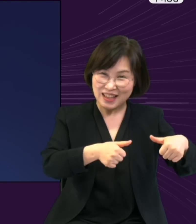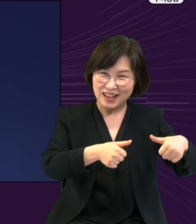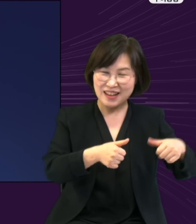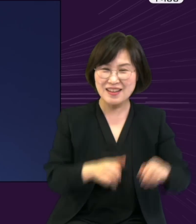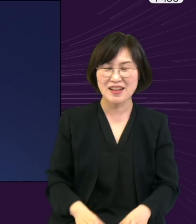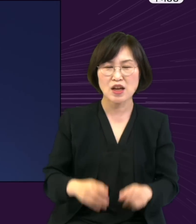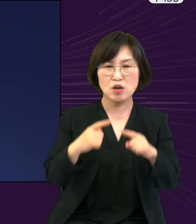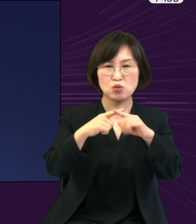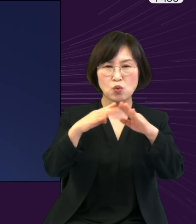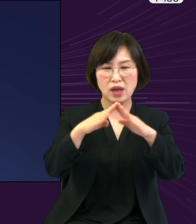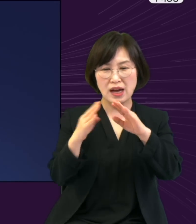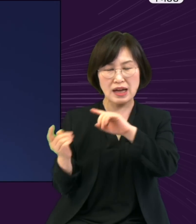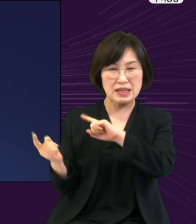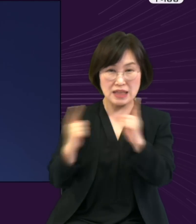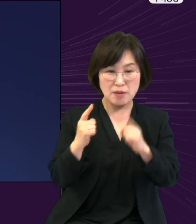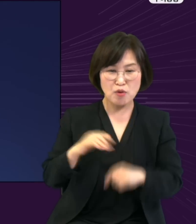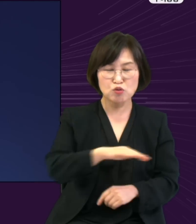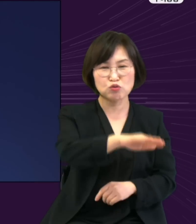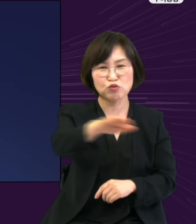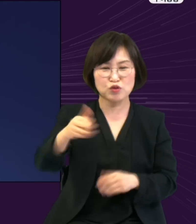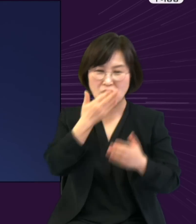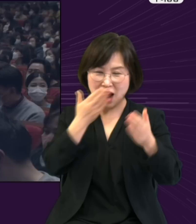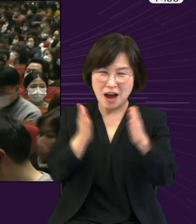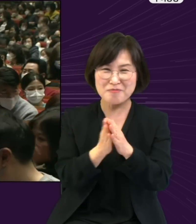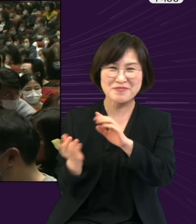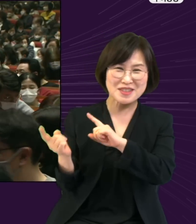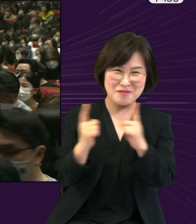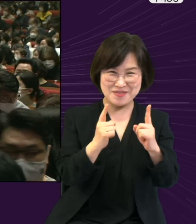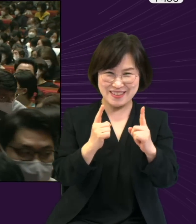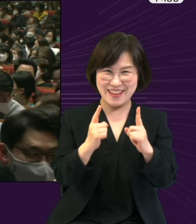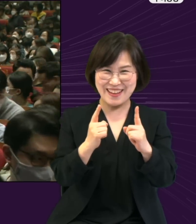교회가 살아야 우리가 삽니다.